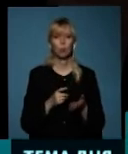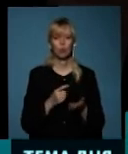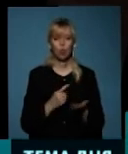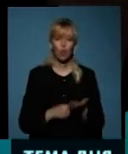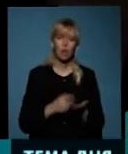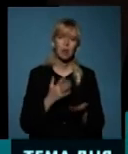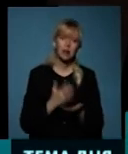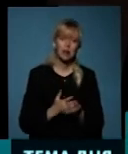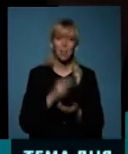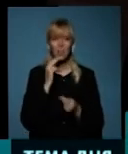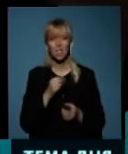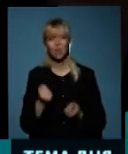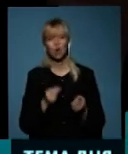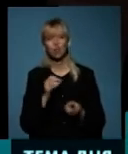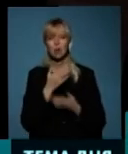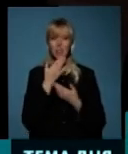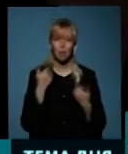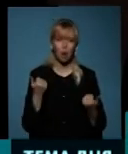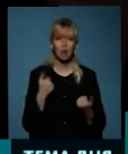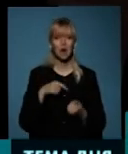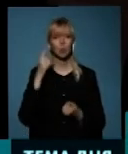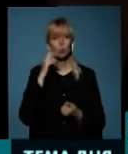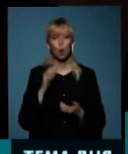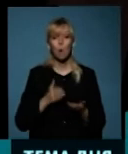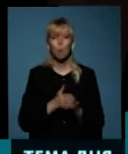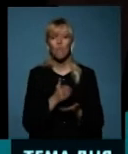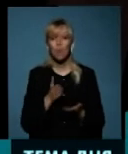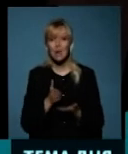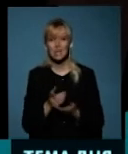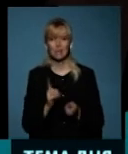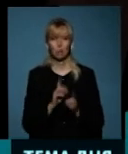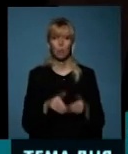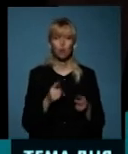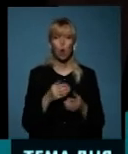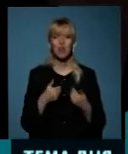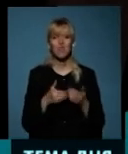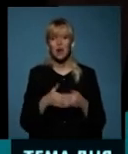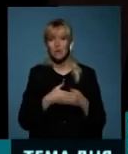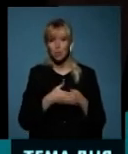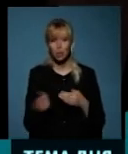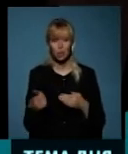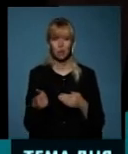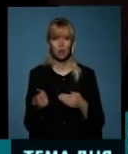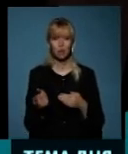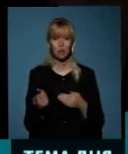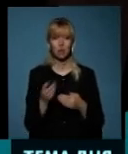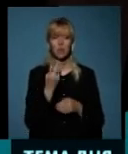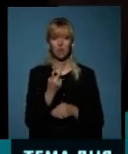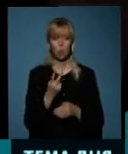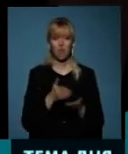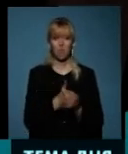вина водія чи немає вини. Ну, я думаю, що по версіям таким, то що двері відчинилися з